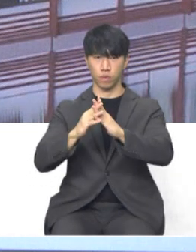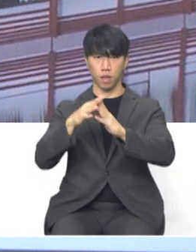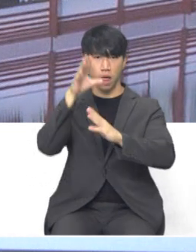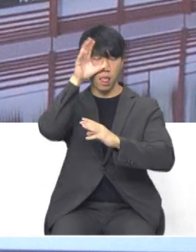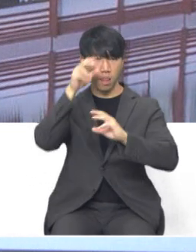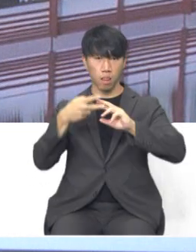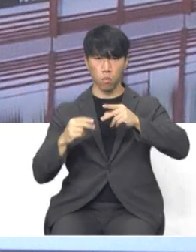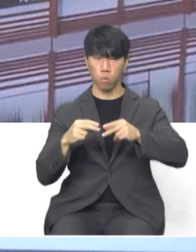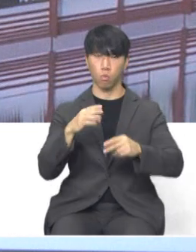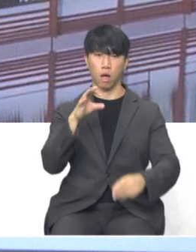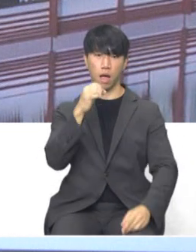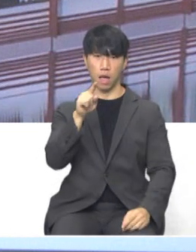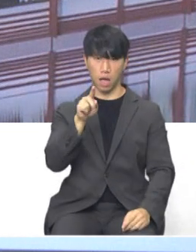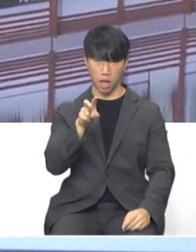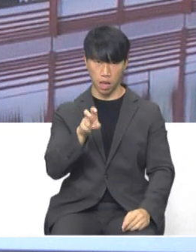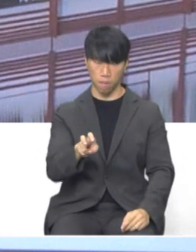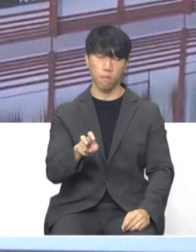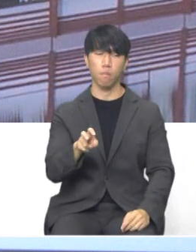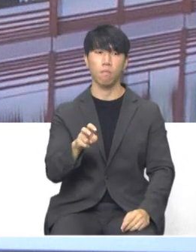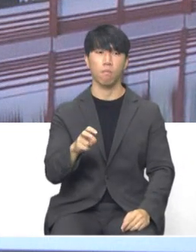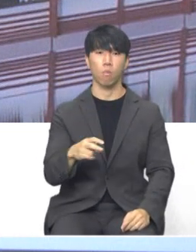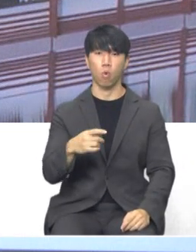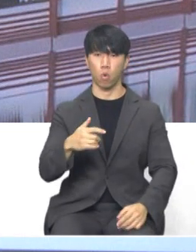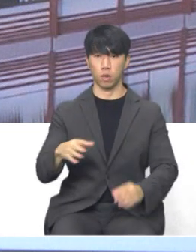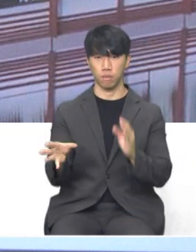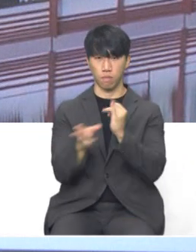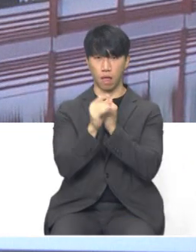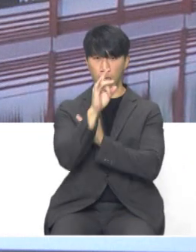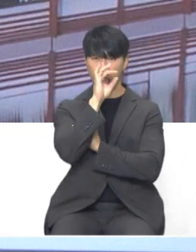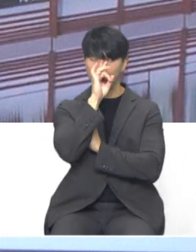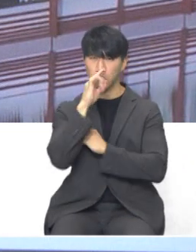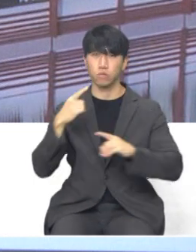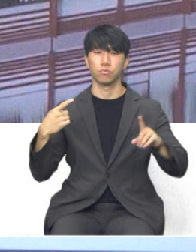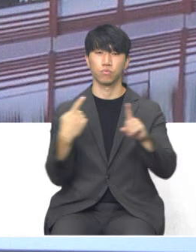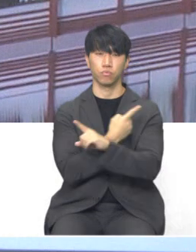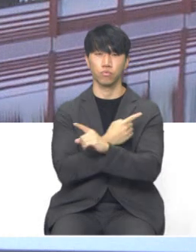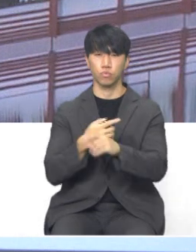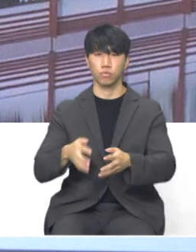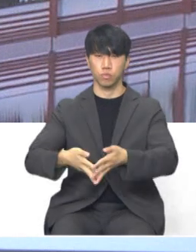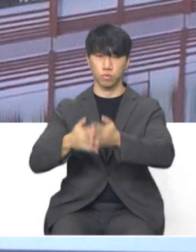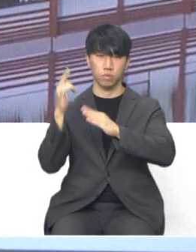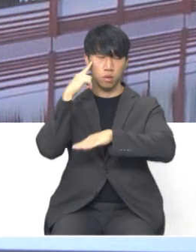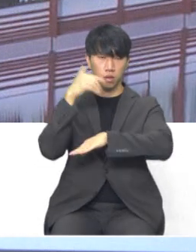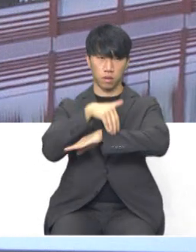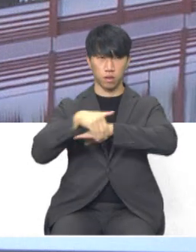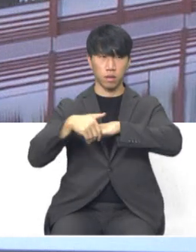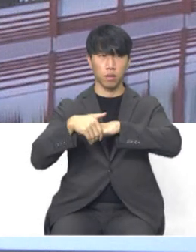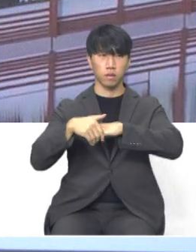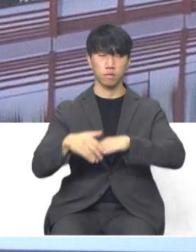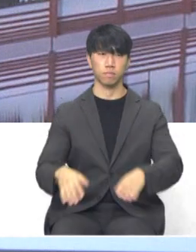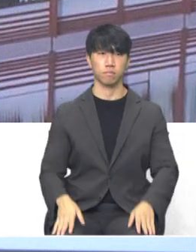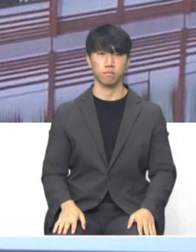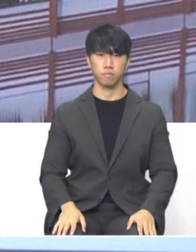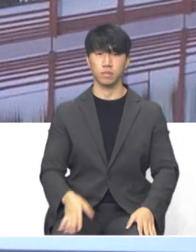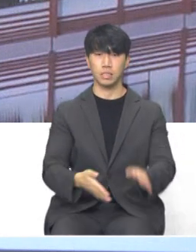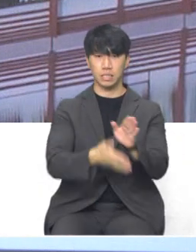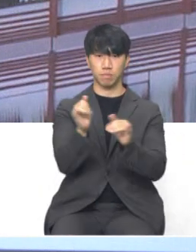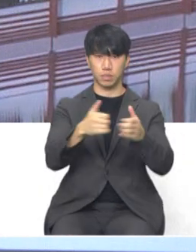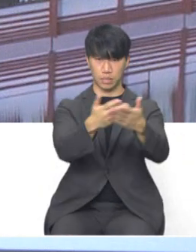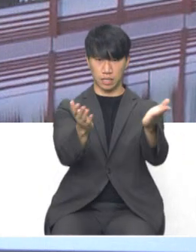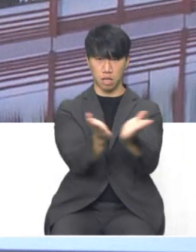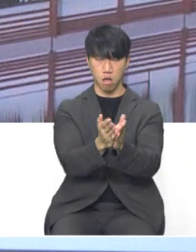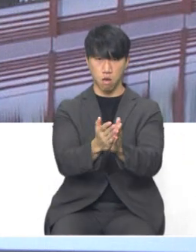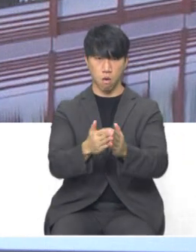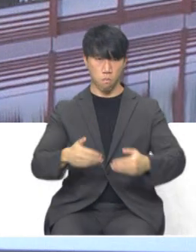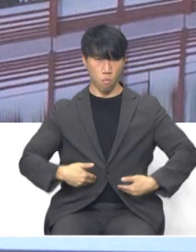항노화, 난임치료 전문병원을 설립하겠다는 건데요. 시민단체는 필수 의료 강화가 먼저라며 반발하고 있습니다.